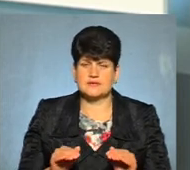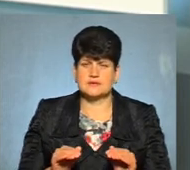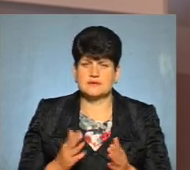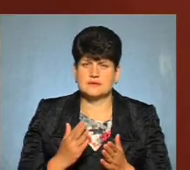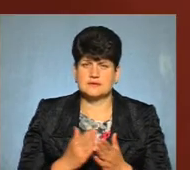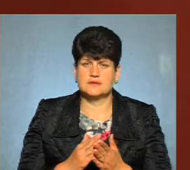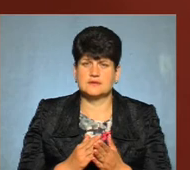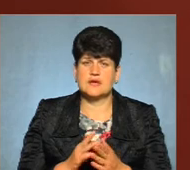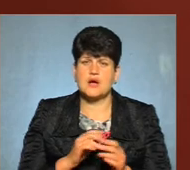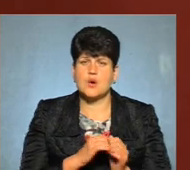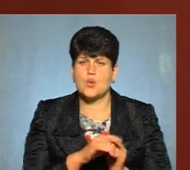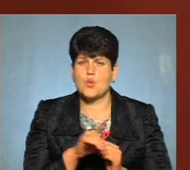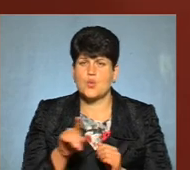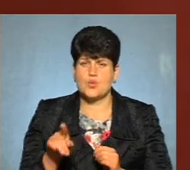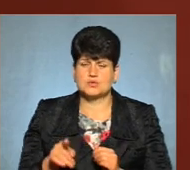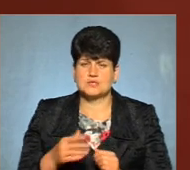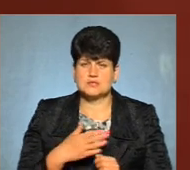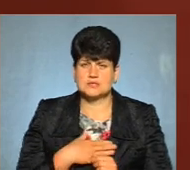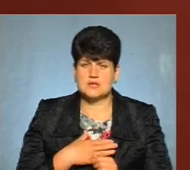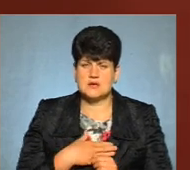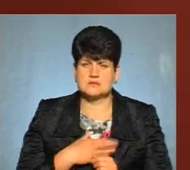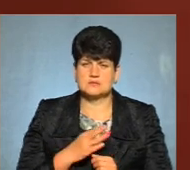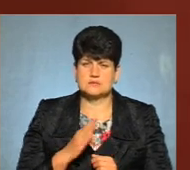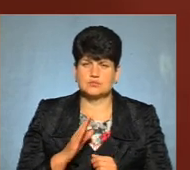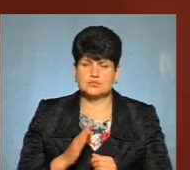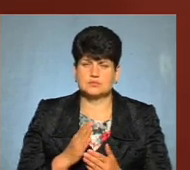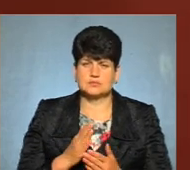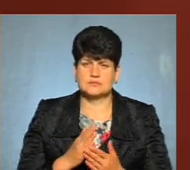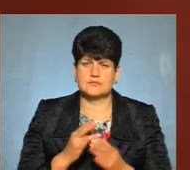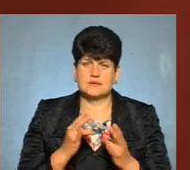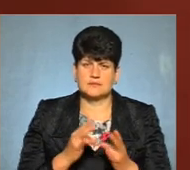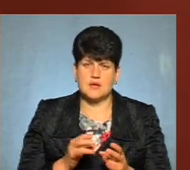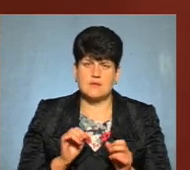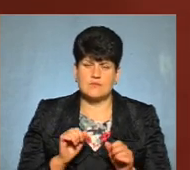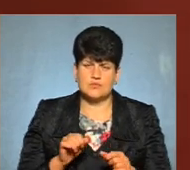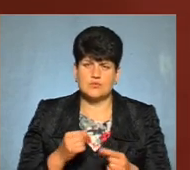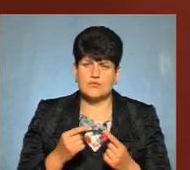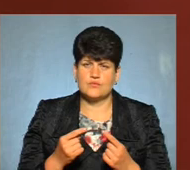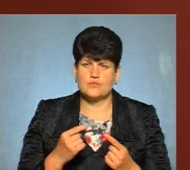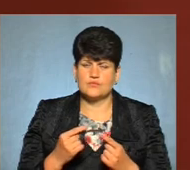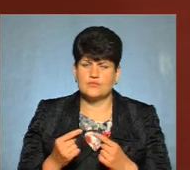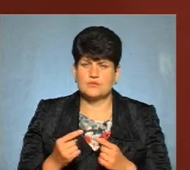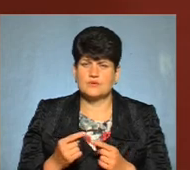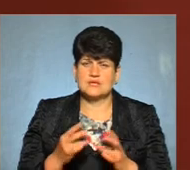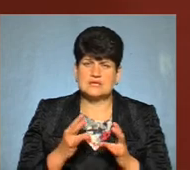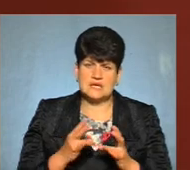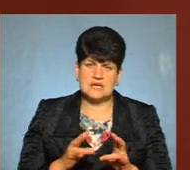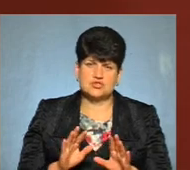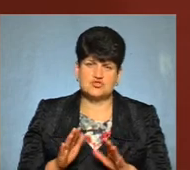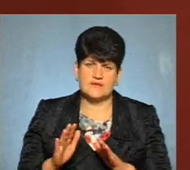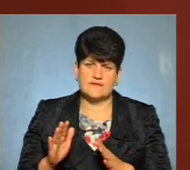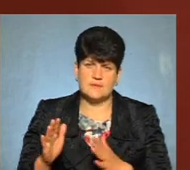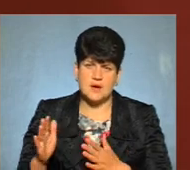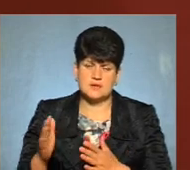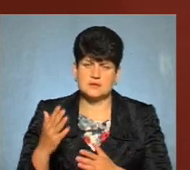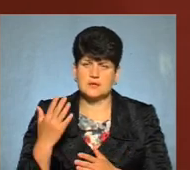закладено, як кожен з нас реагує на цю небезпеку. Я би міг приводити в тому числі і трагічні випадки,